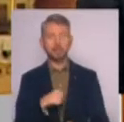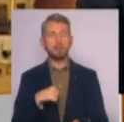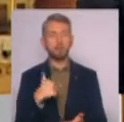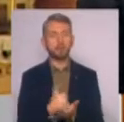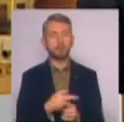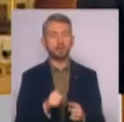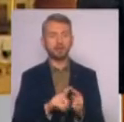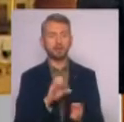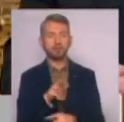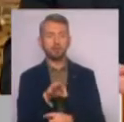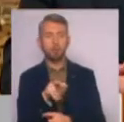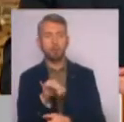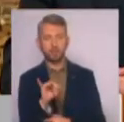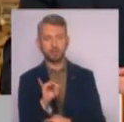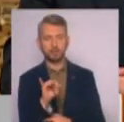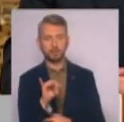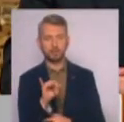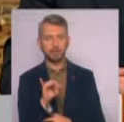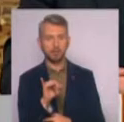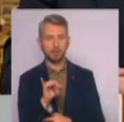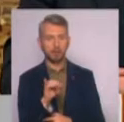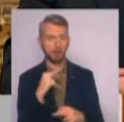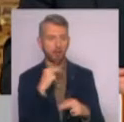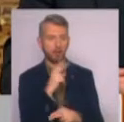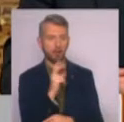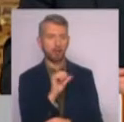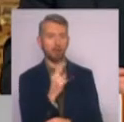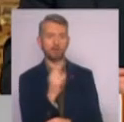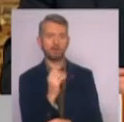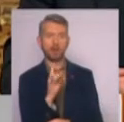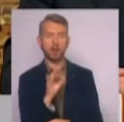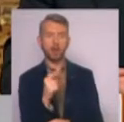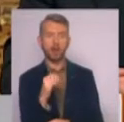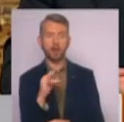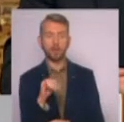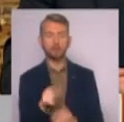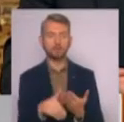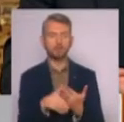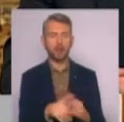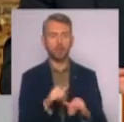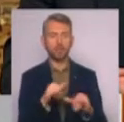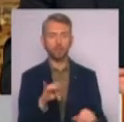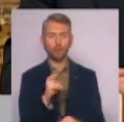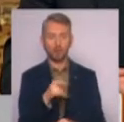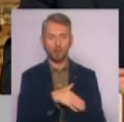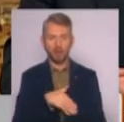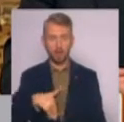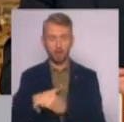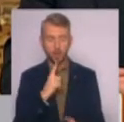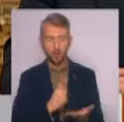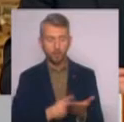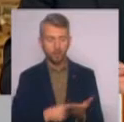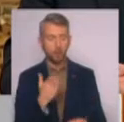– це смоли, канцерогени, які сприяють розвитку раку легень. І доведено, якщо